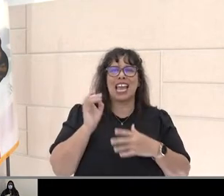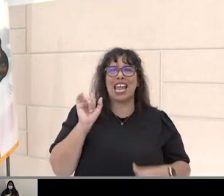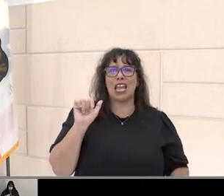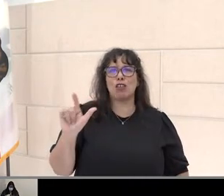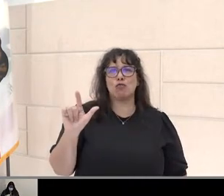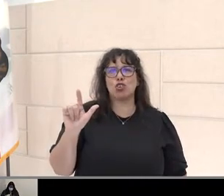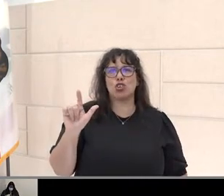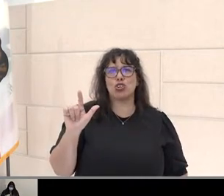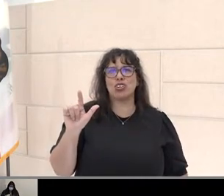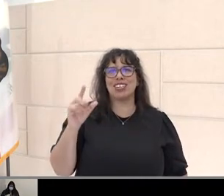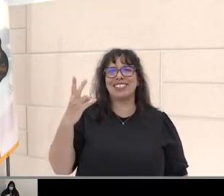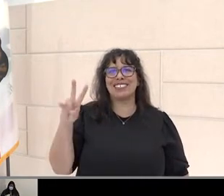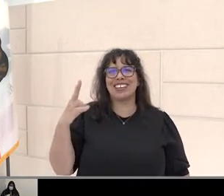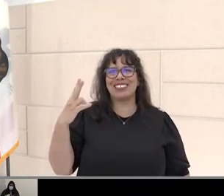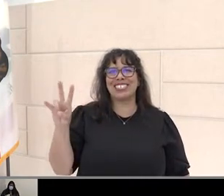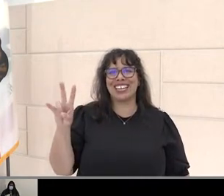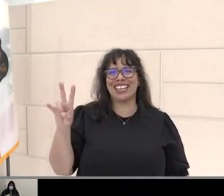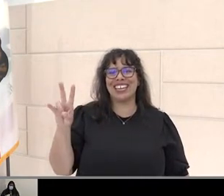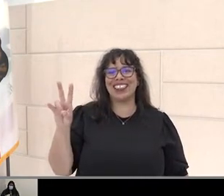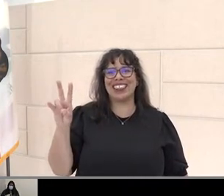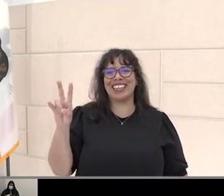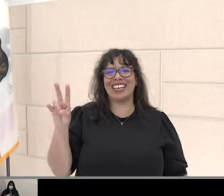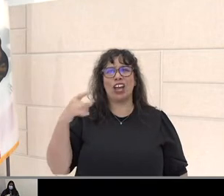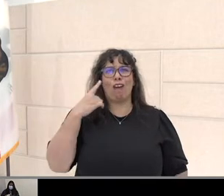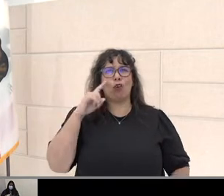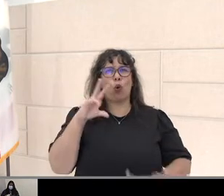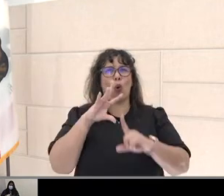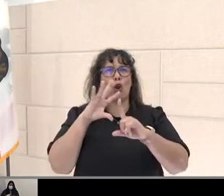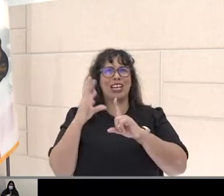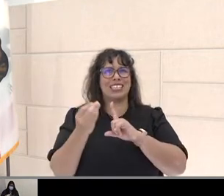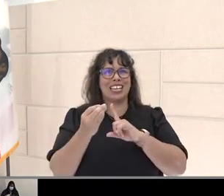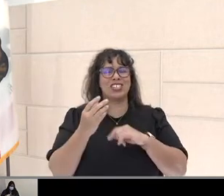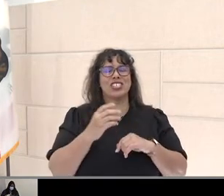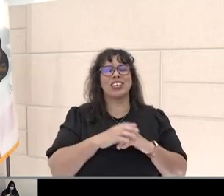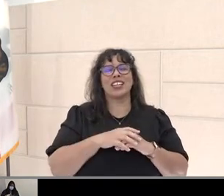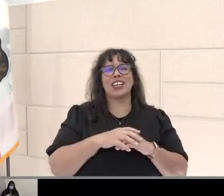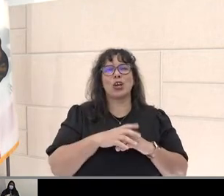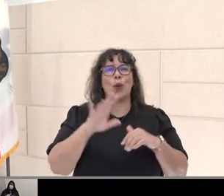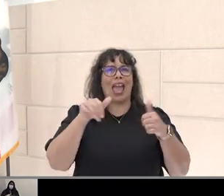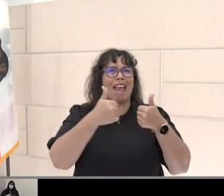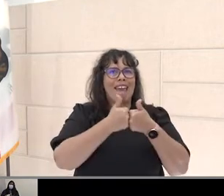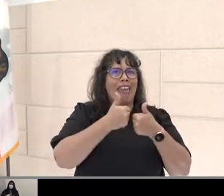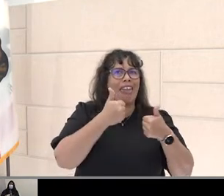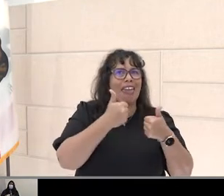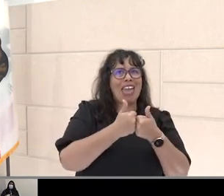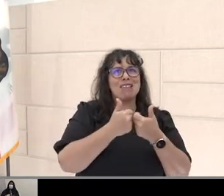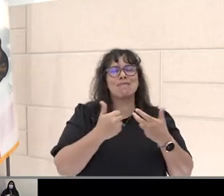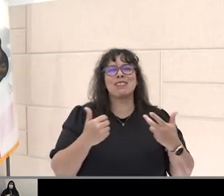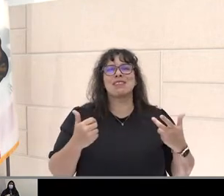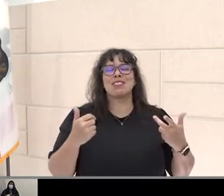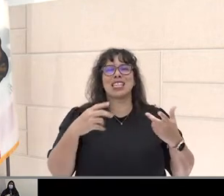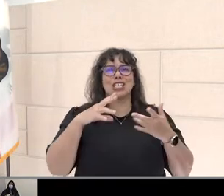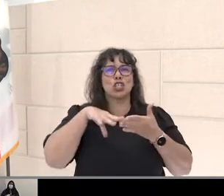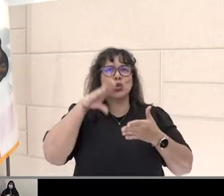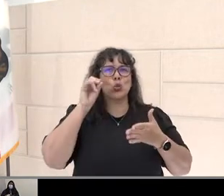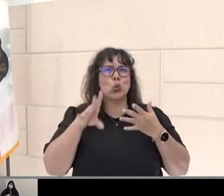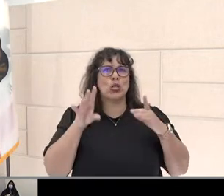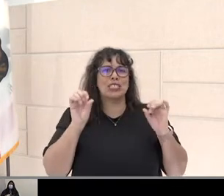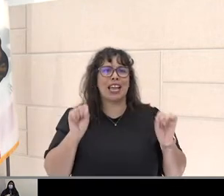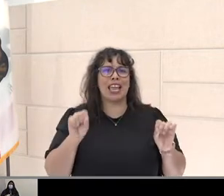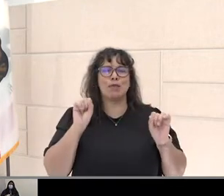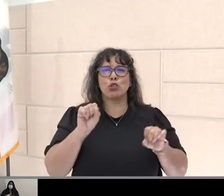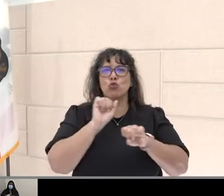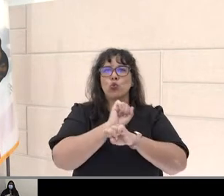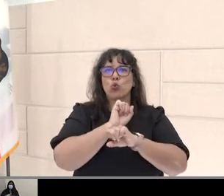ตีประบุญอาการปีไงตีดับปีใครไม่ซาพองพอดพดมองเนี่ยเอาสกอล